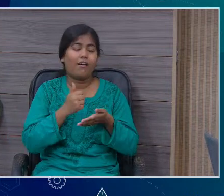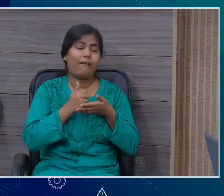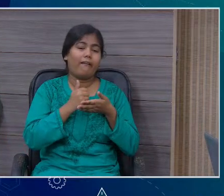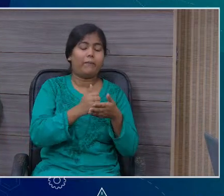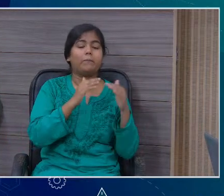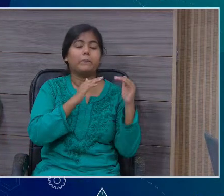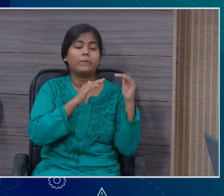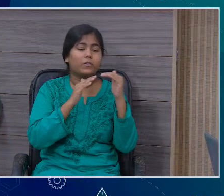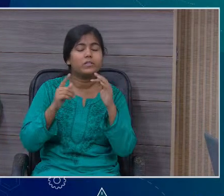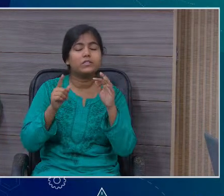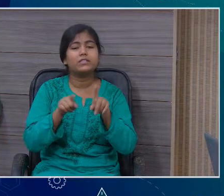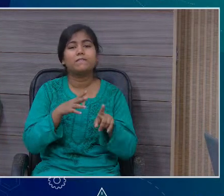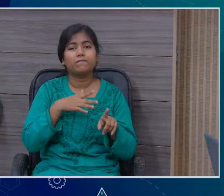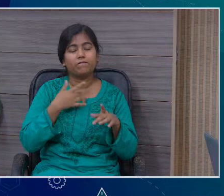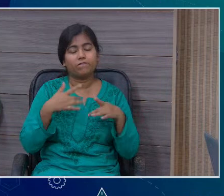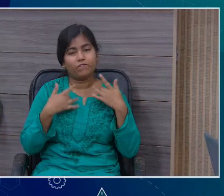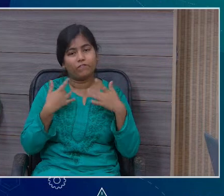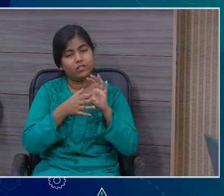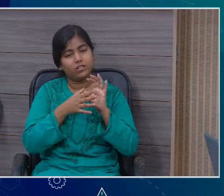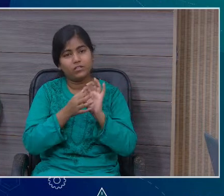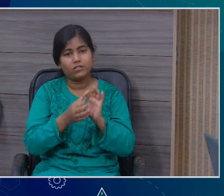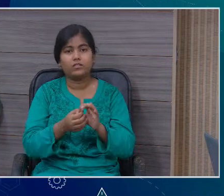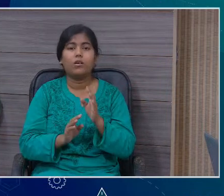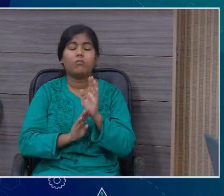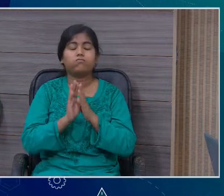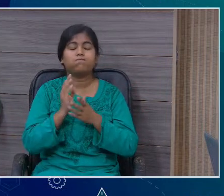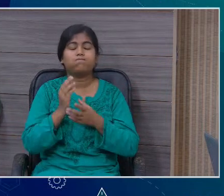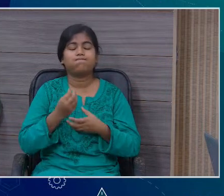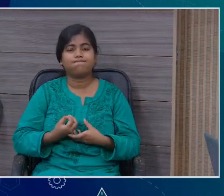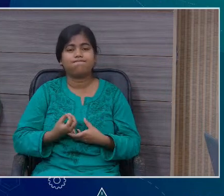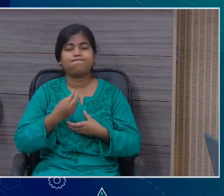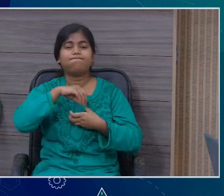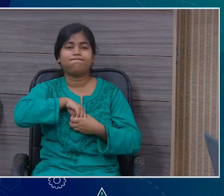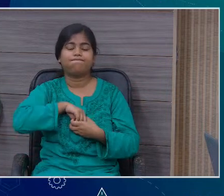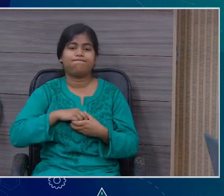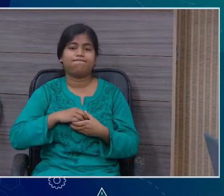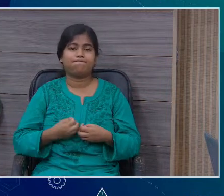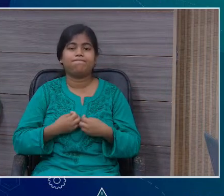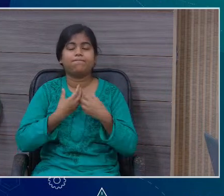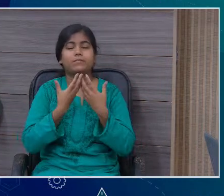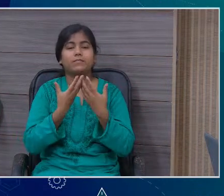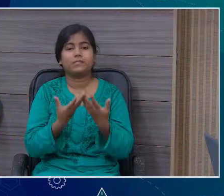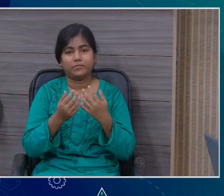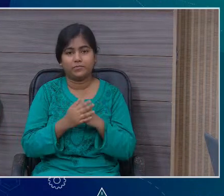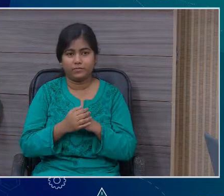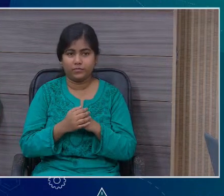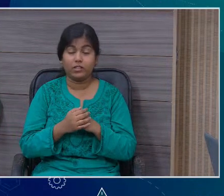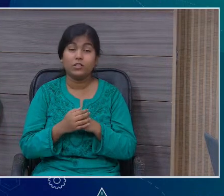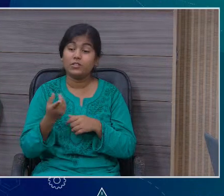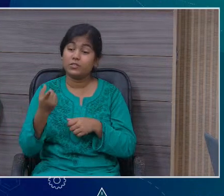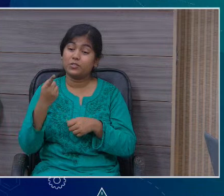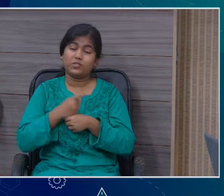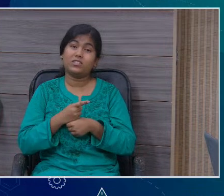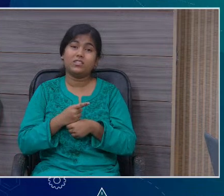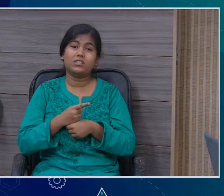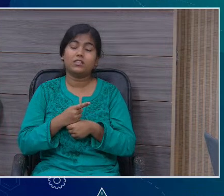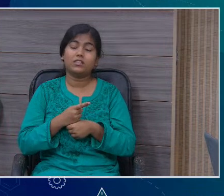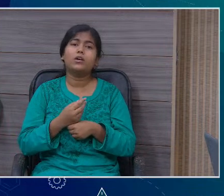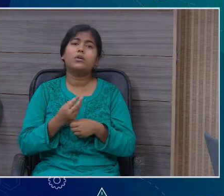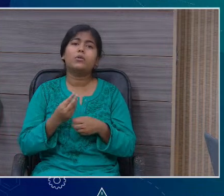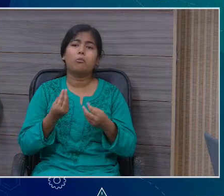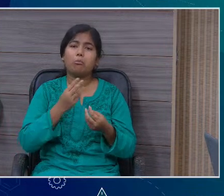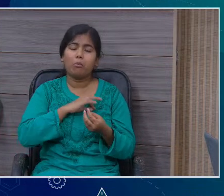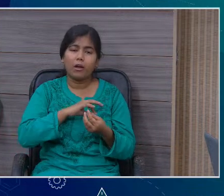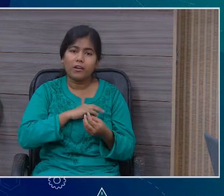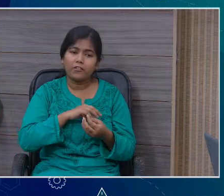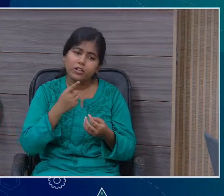that will serve a good purpose. So the teacher will not be have to work twice, and it will be time saving